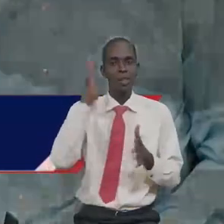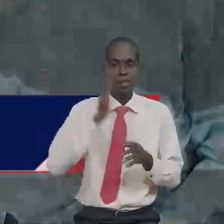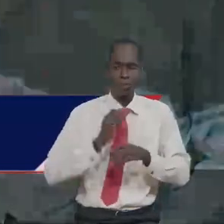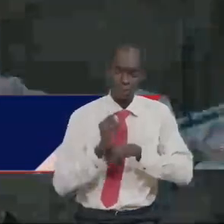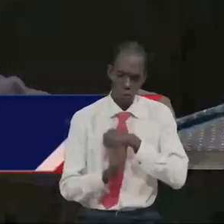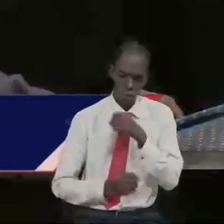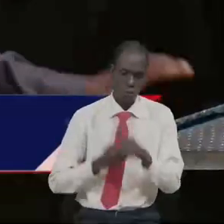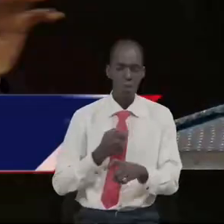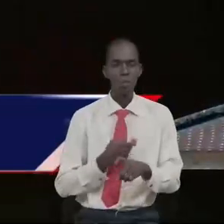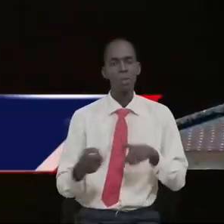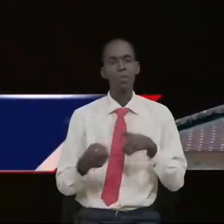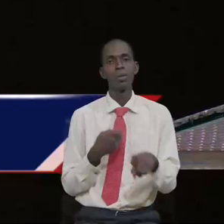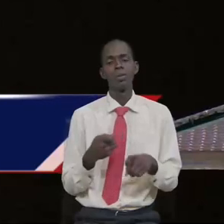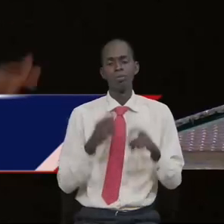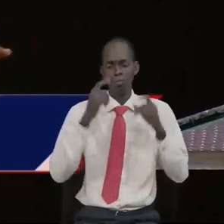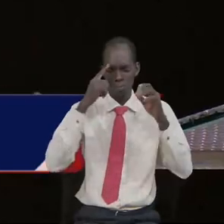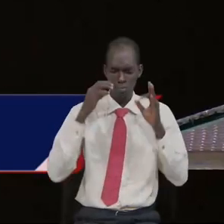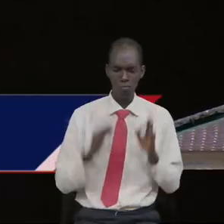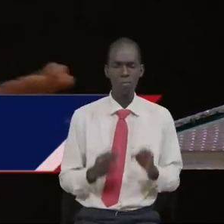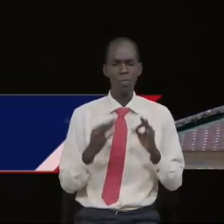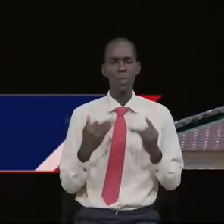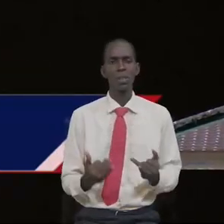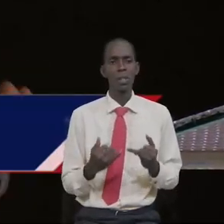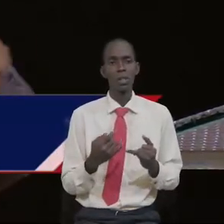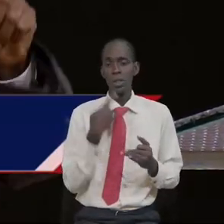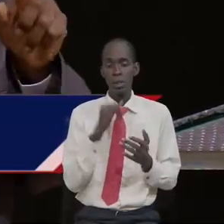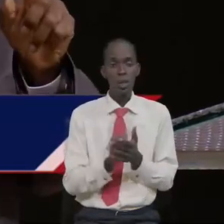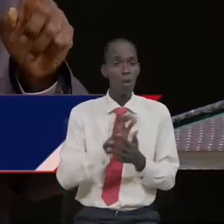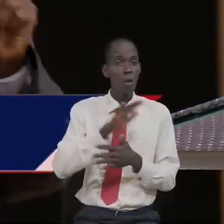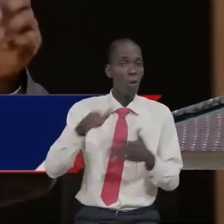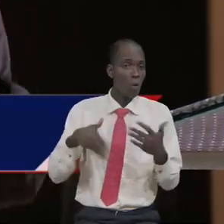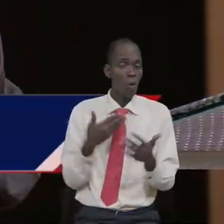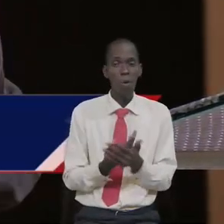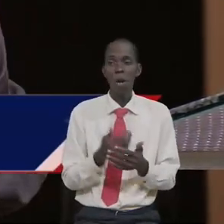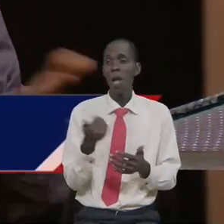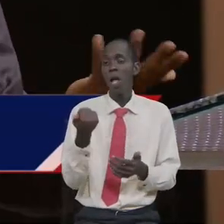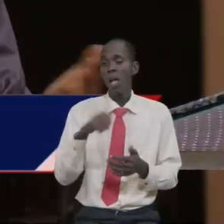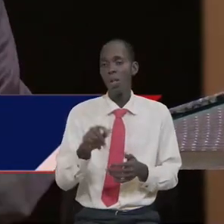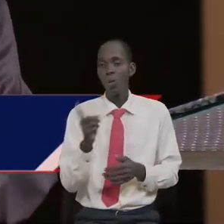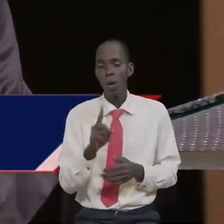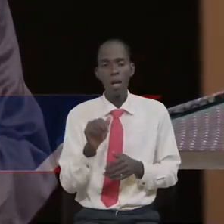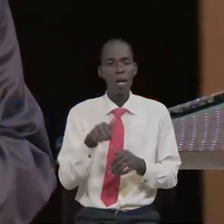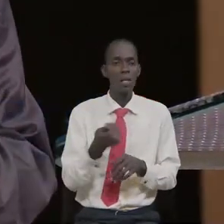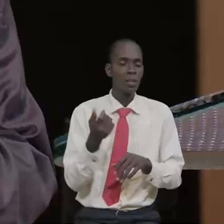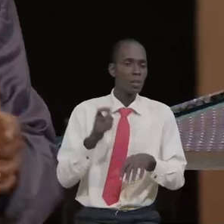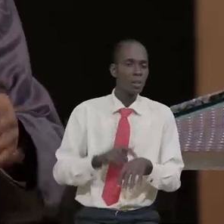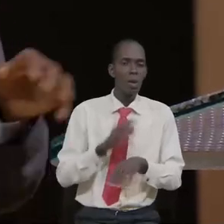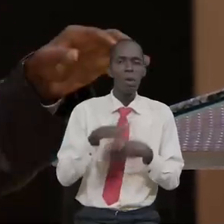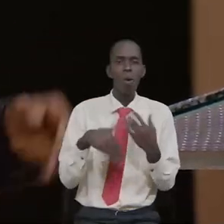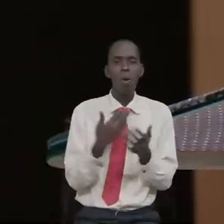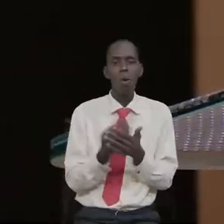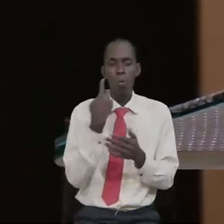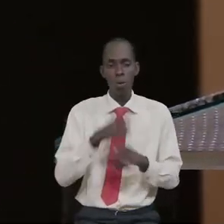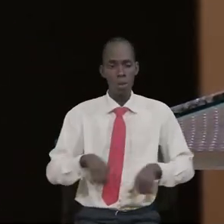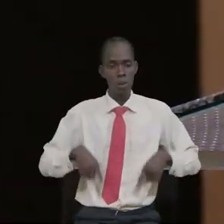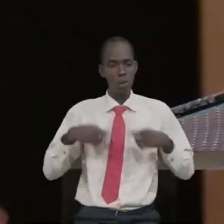persécutés, décidés, parce que tout, partout, à tout moment, tous ceux qui